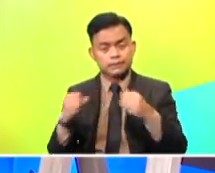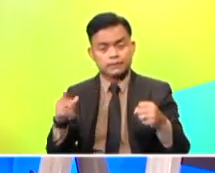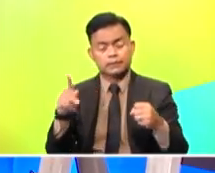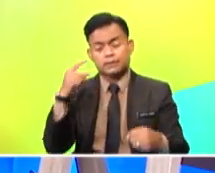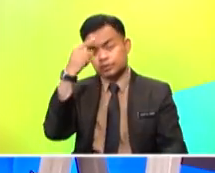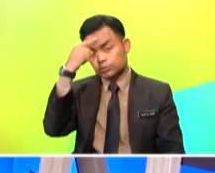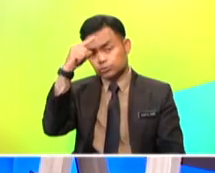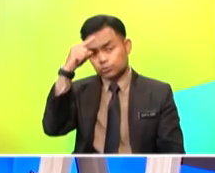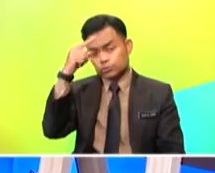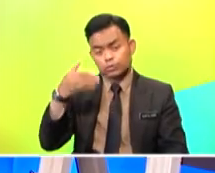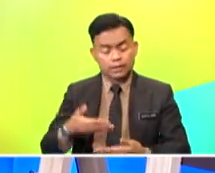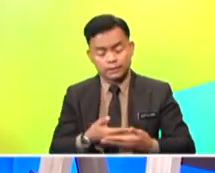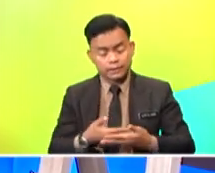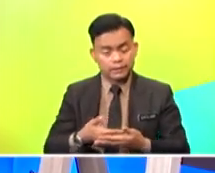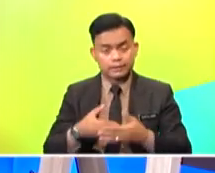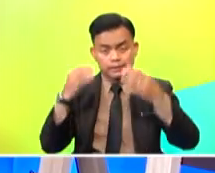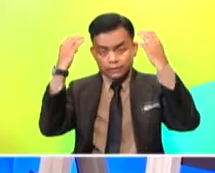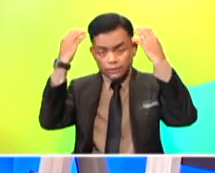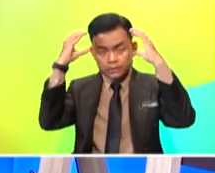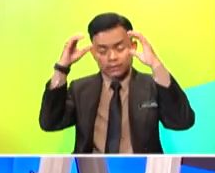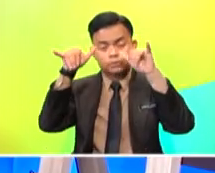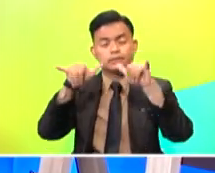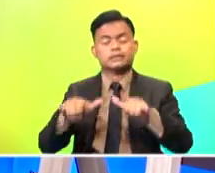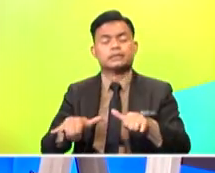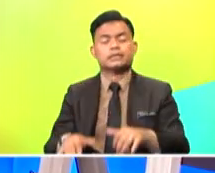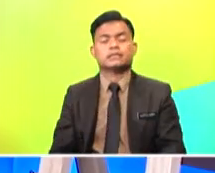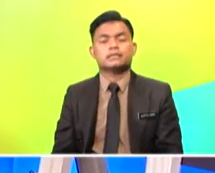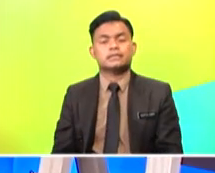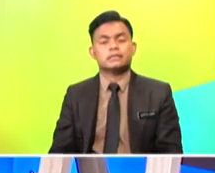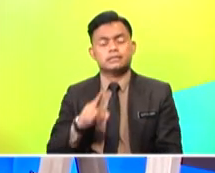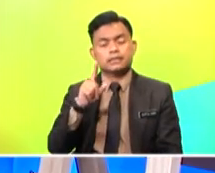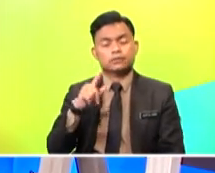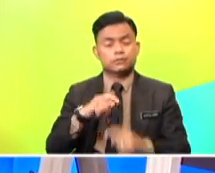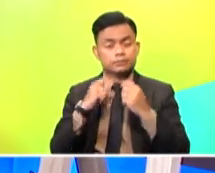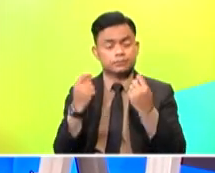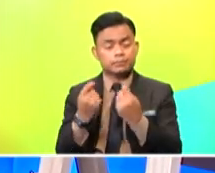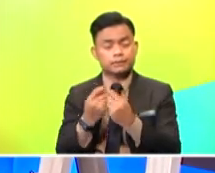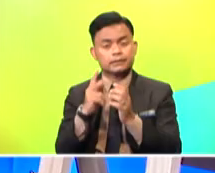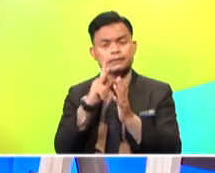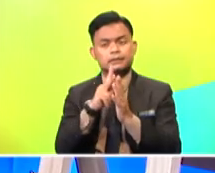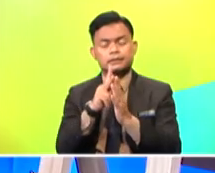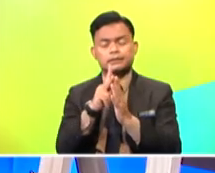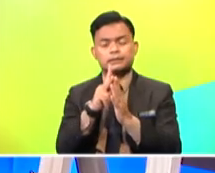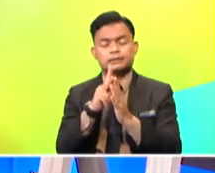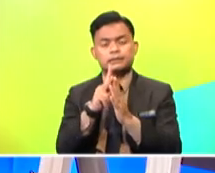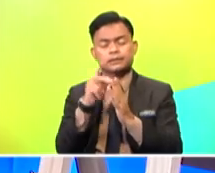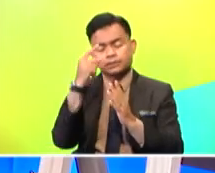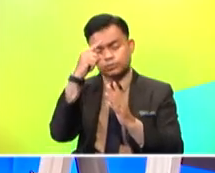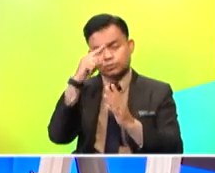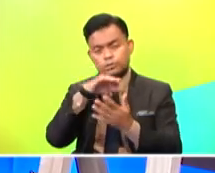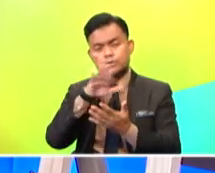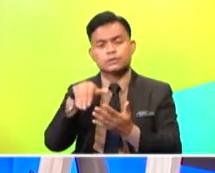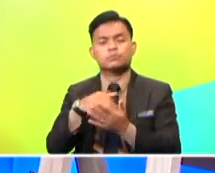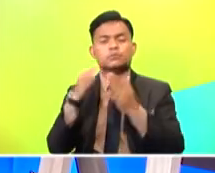untuk anak-anak cikgu tinggal. Okay. Itu ialah satu tempat kediaman setiap orang. Setiap orang mesti ada kediaman